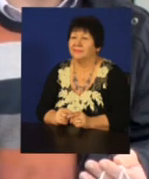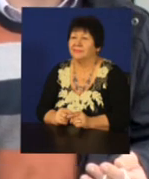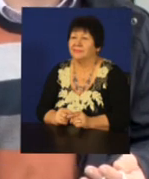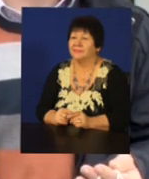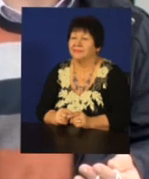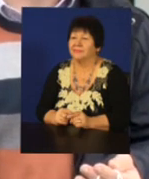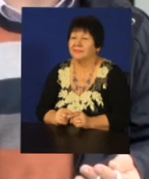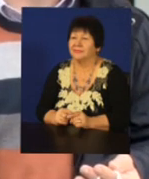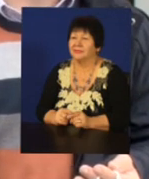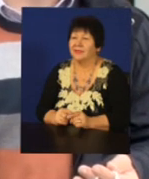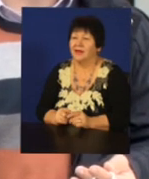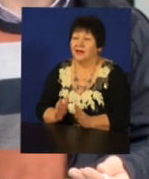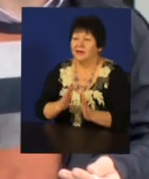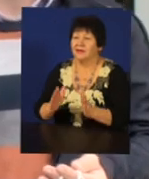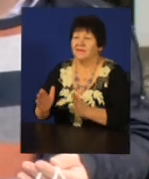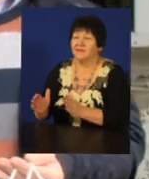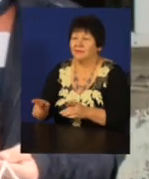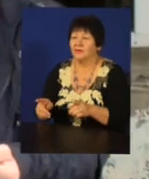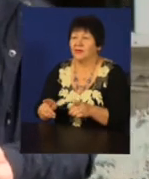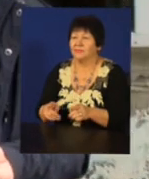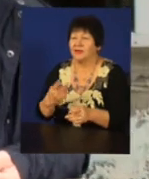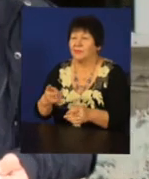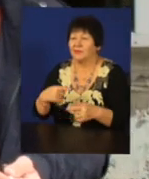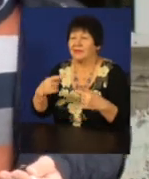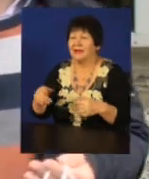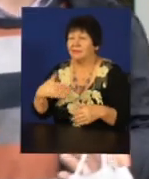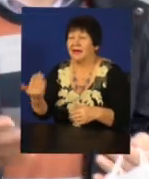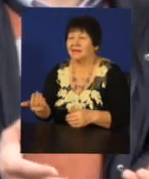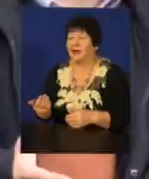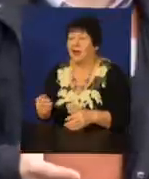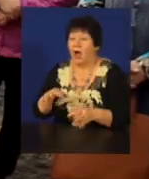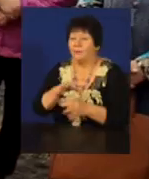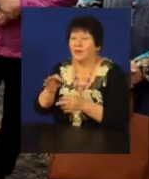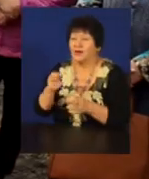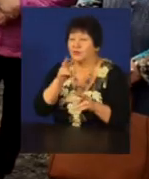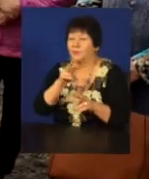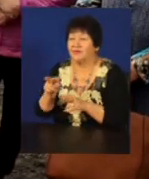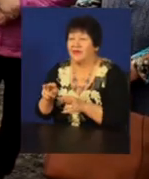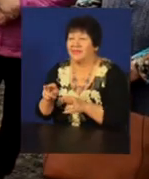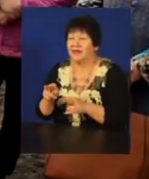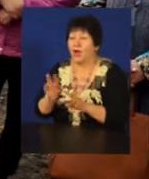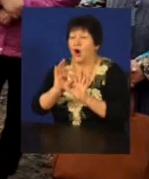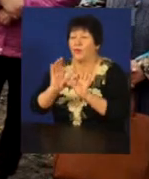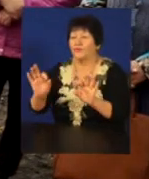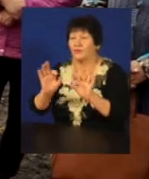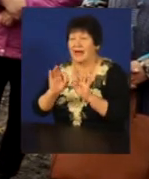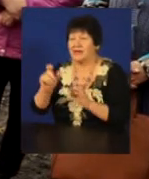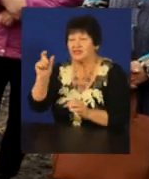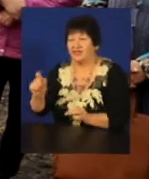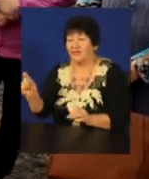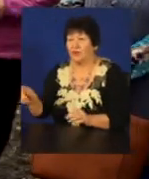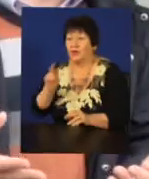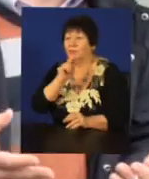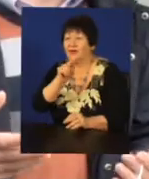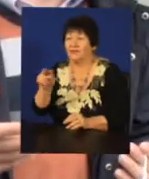deci gestionarea sistemului respectiv. Și pe de altă parte, proiectul prevede consultarea cetățenilor